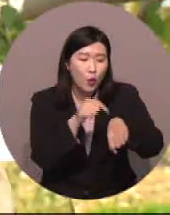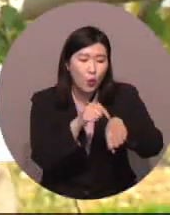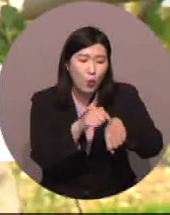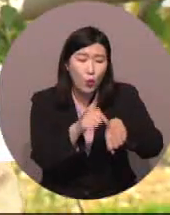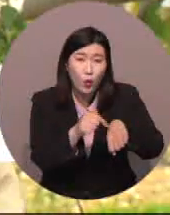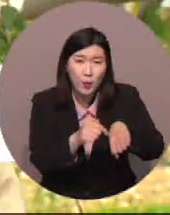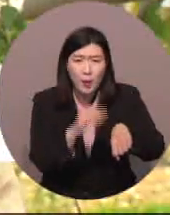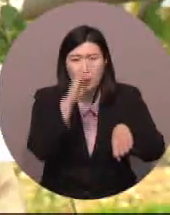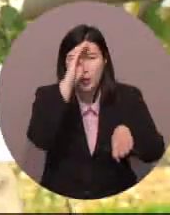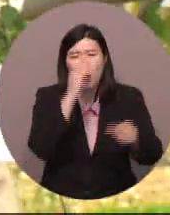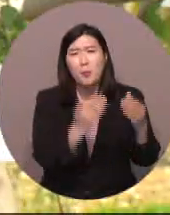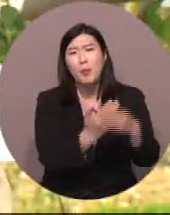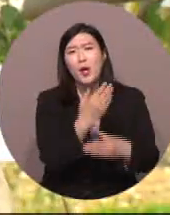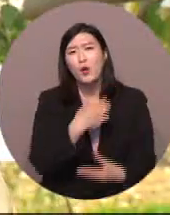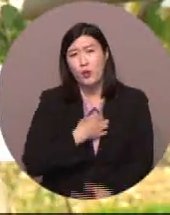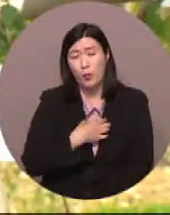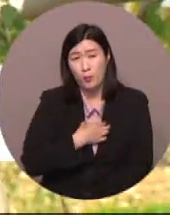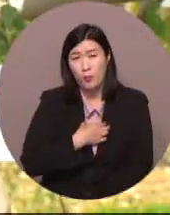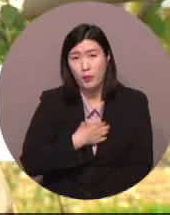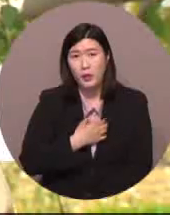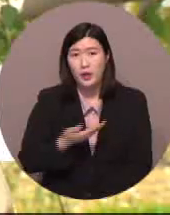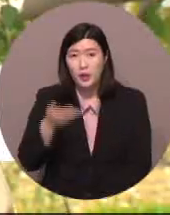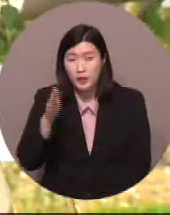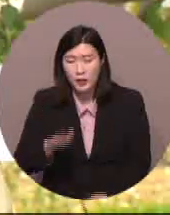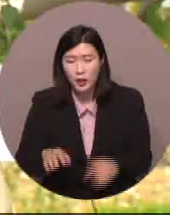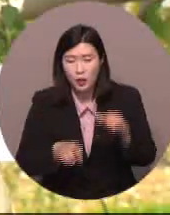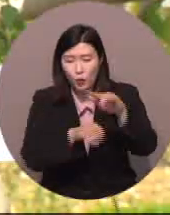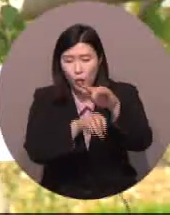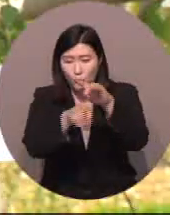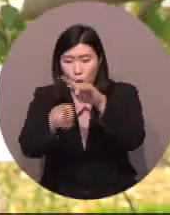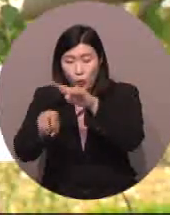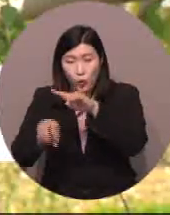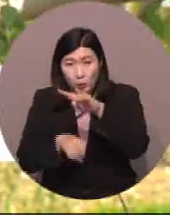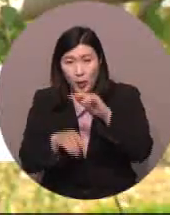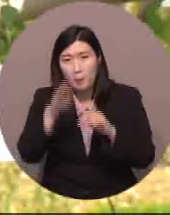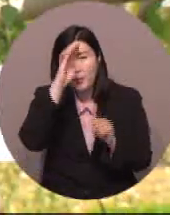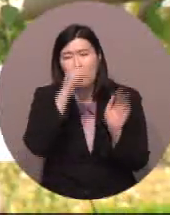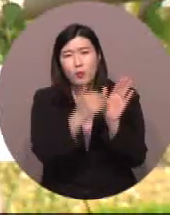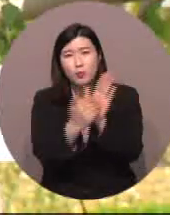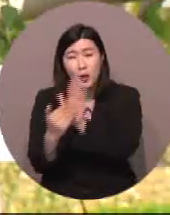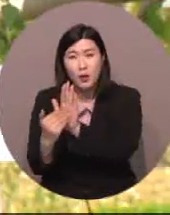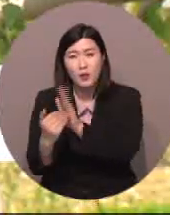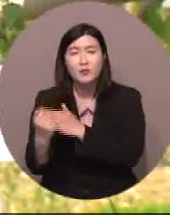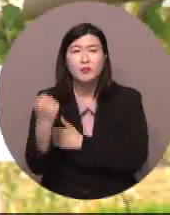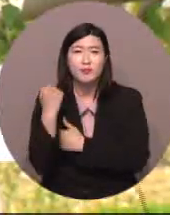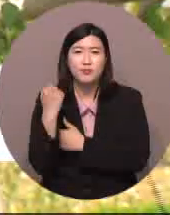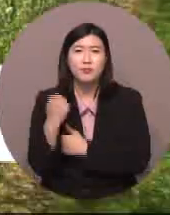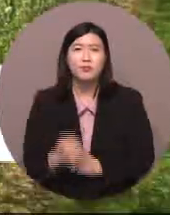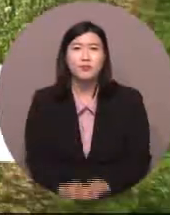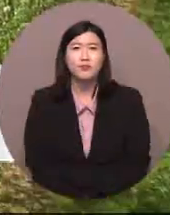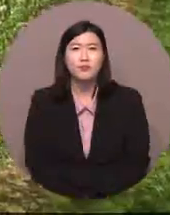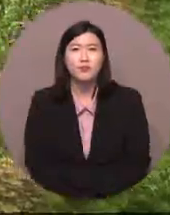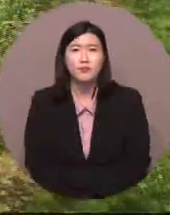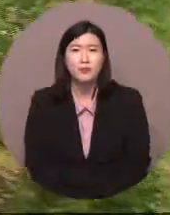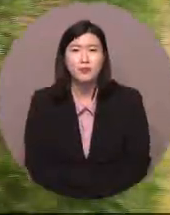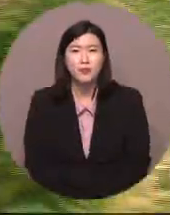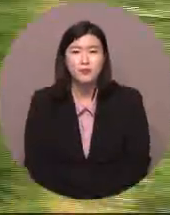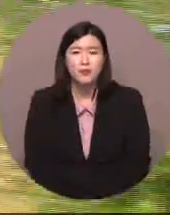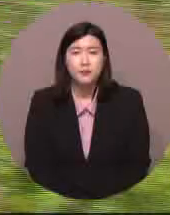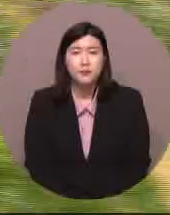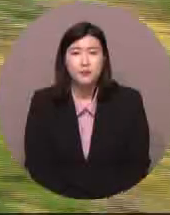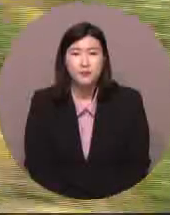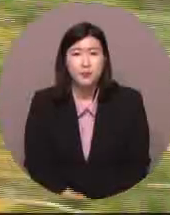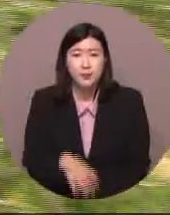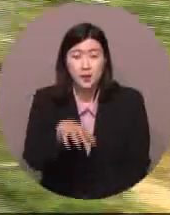있고요. 근데 이제 드론을 이용을 하게 되면 그런 화상병이 발생을 최소화하는데.